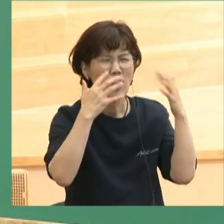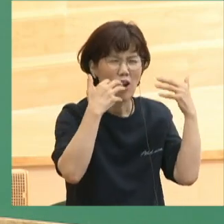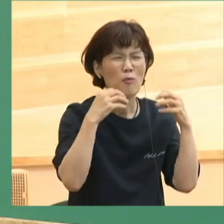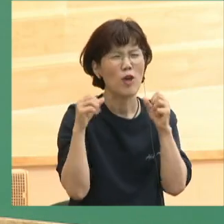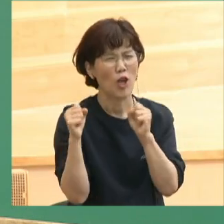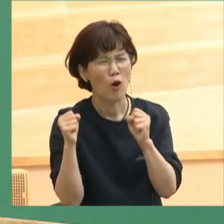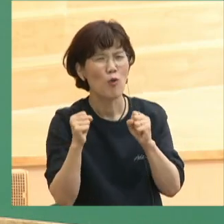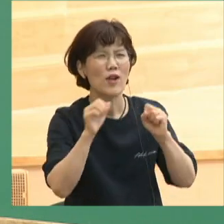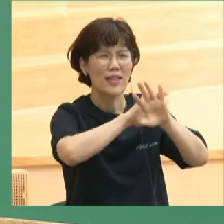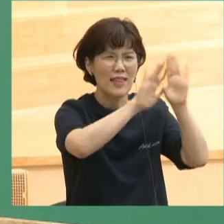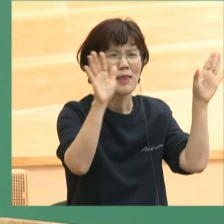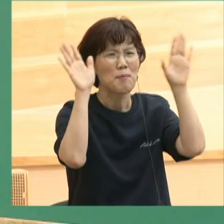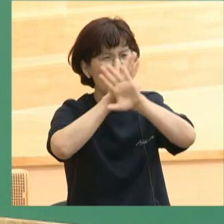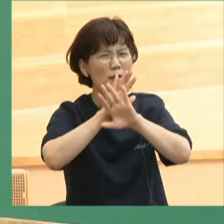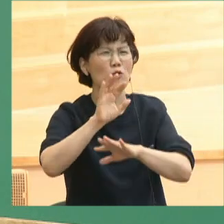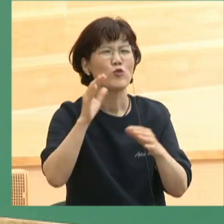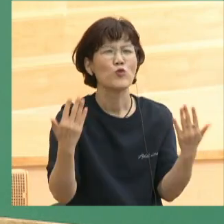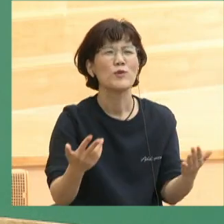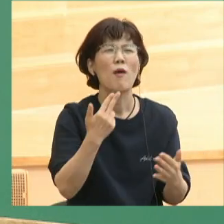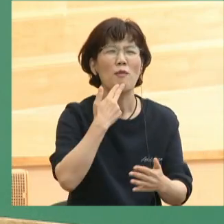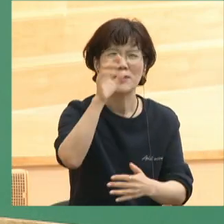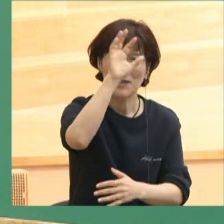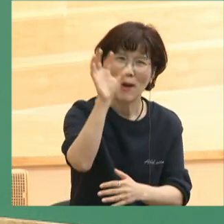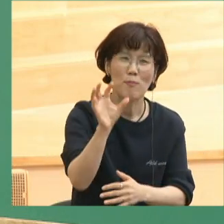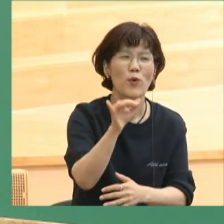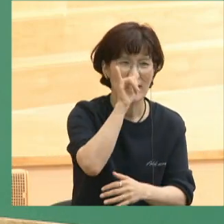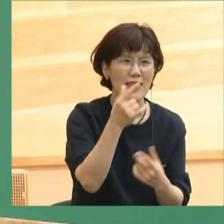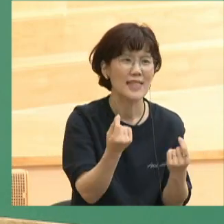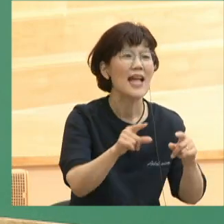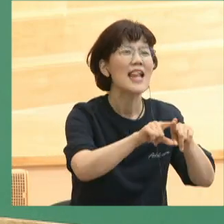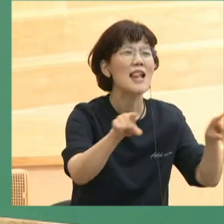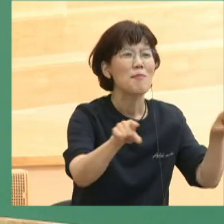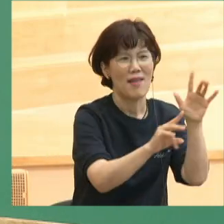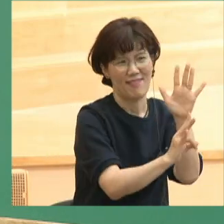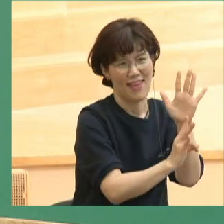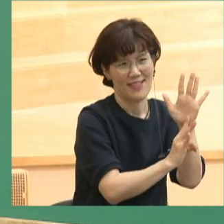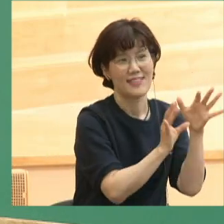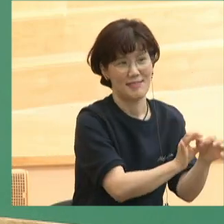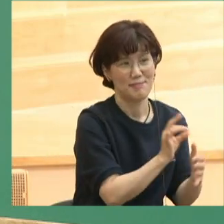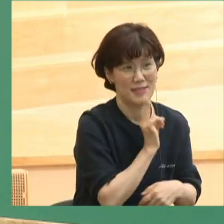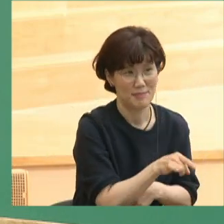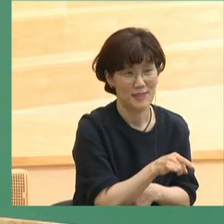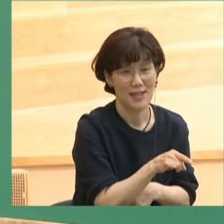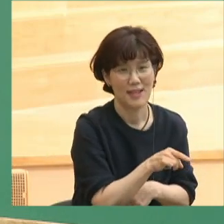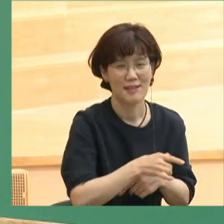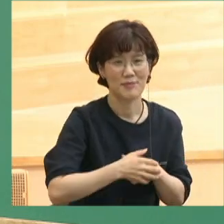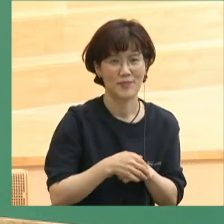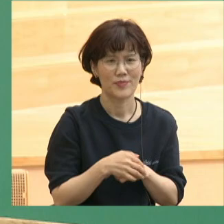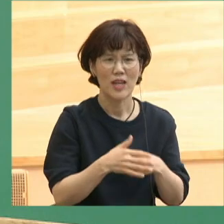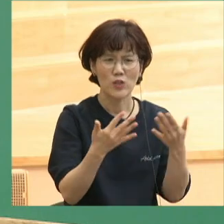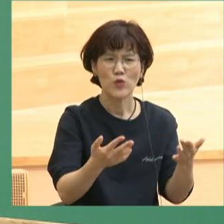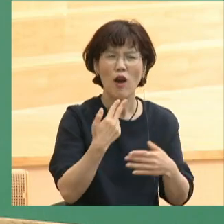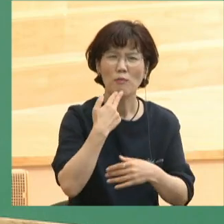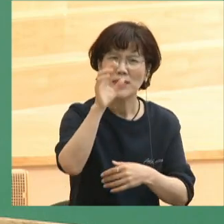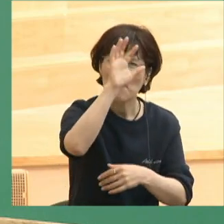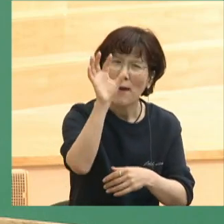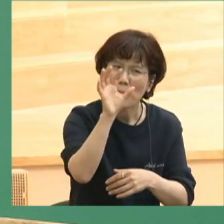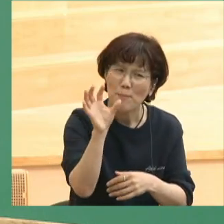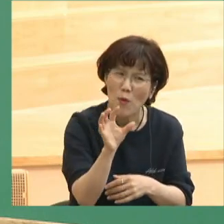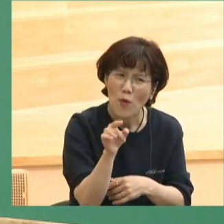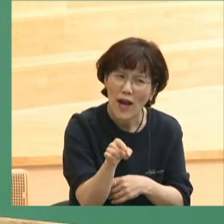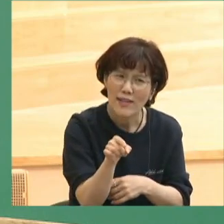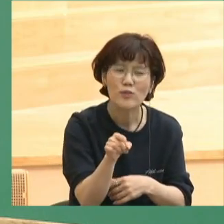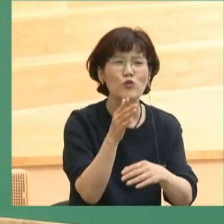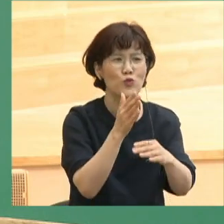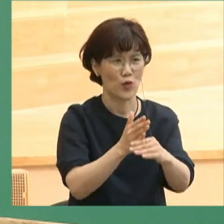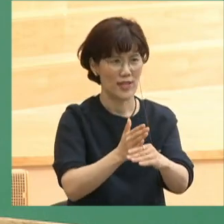그리고 낮과 밤이 쉬지 않고 반복된다. 이게 일반 계시라고 그렇게 말하는데 근데 이게 쉬지 않고 반복되어지는 것